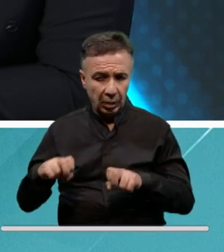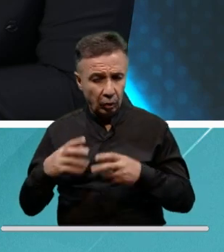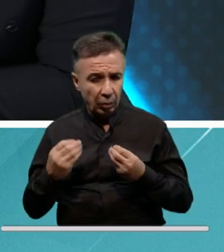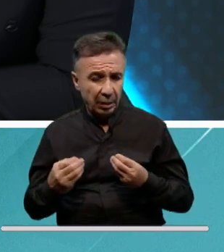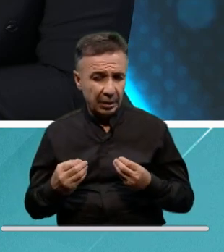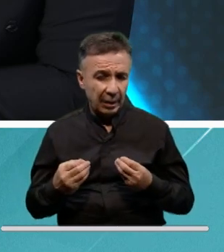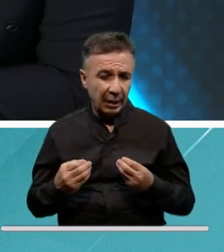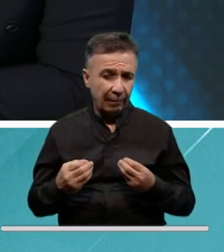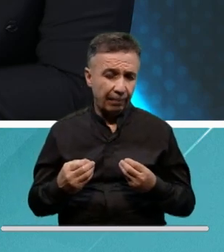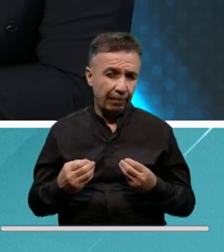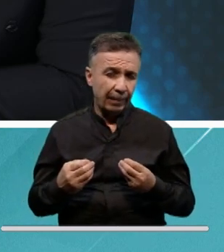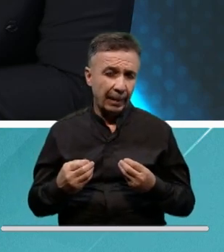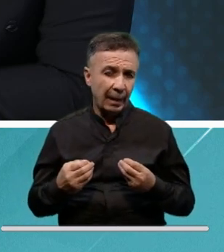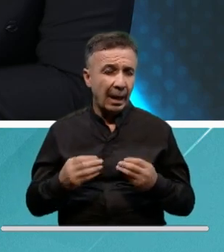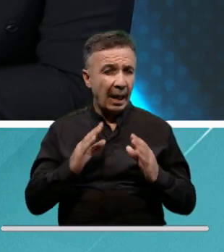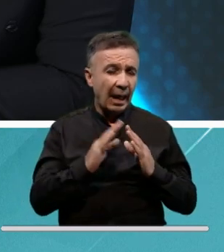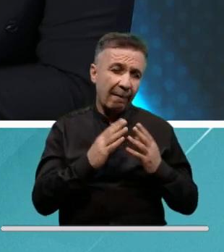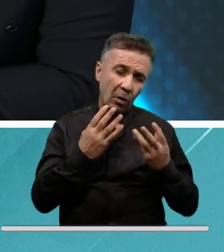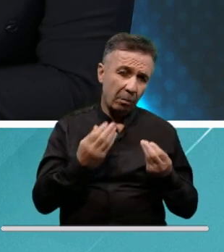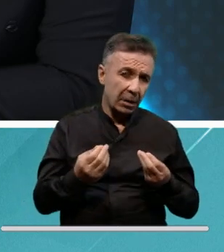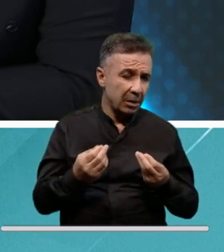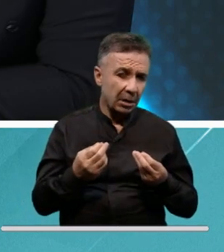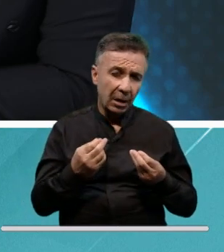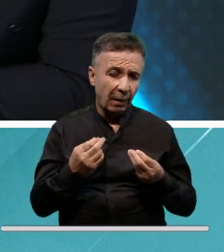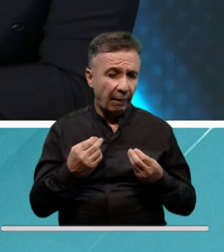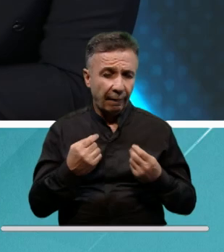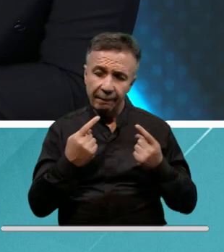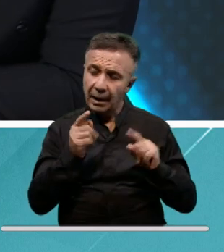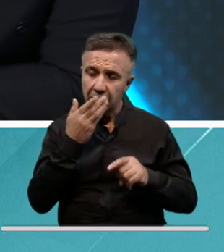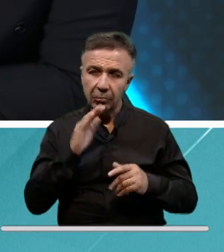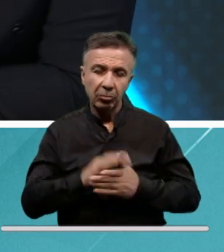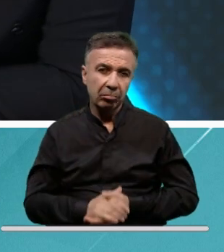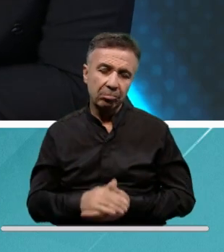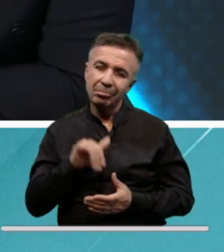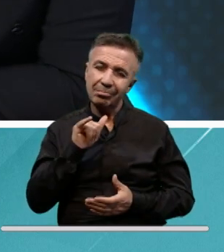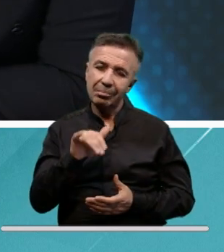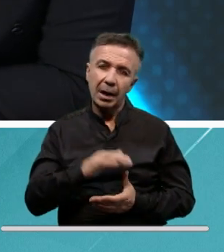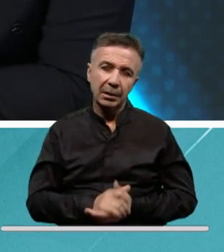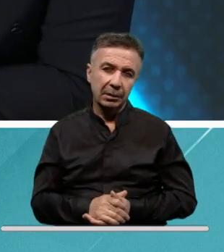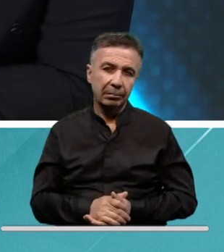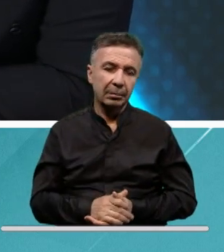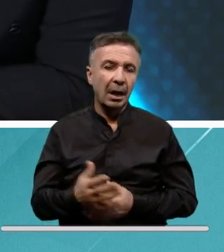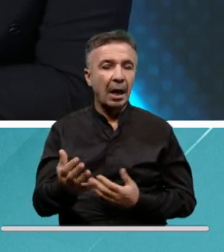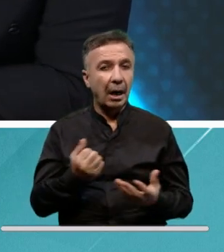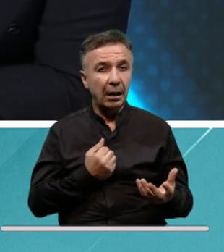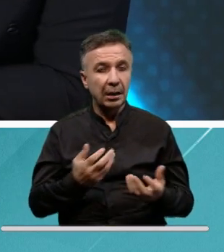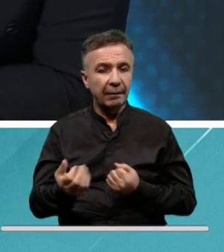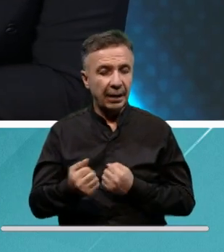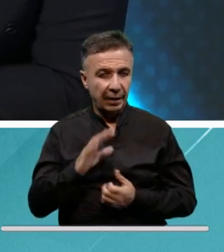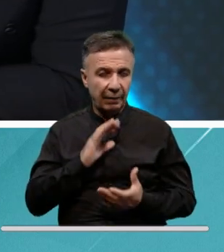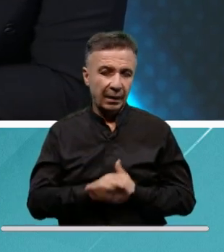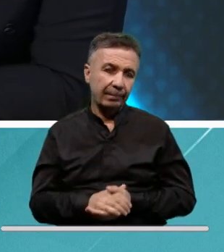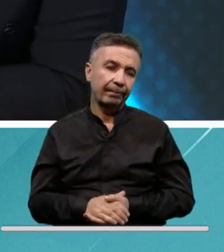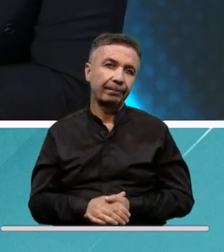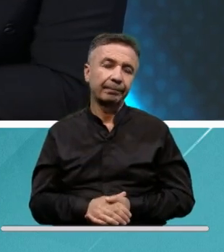beyaz eşya olmasıyla Efendim ev olması arasında bir fark bulunmamaktadır burada alışveriş var Allah'ın